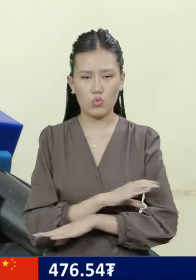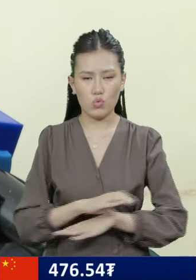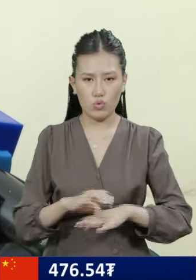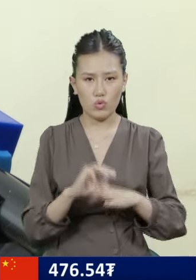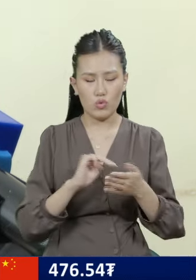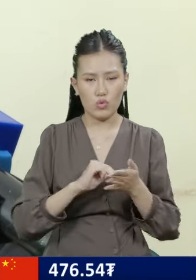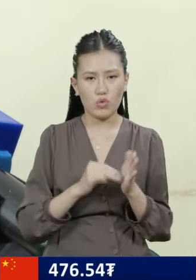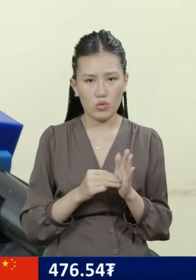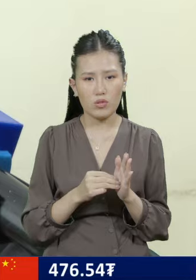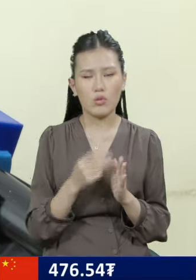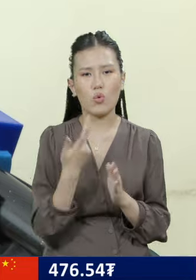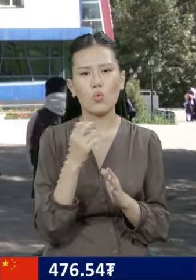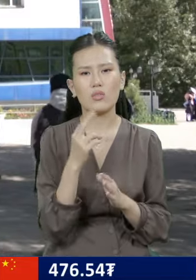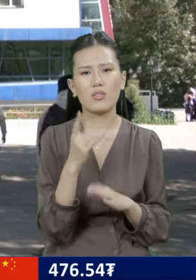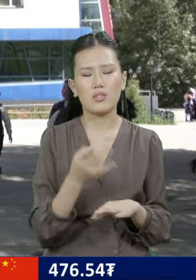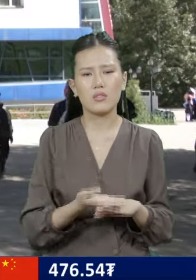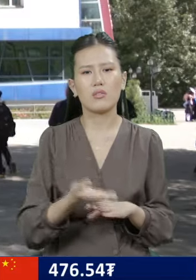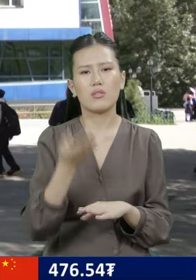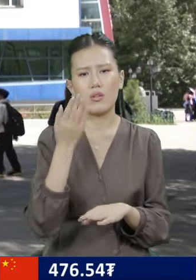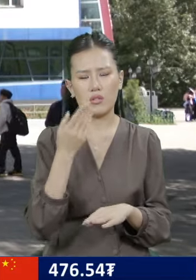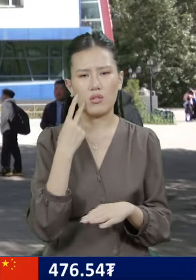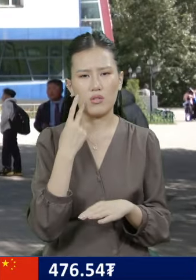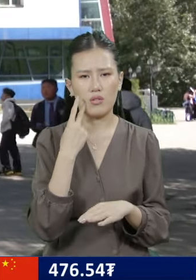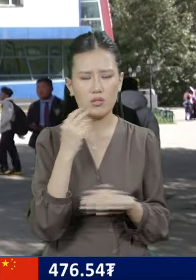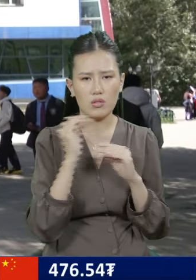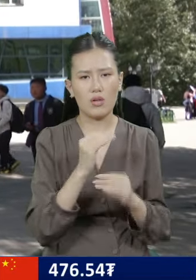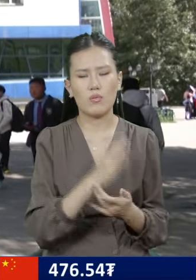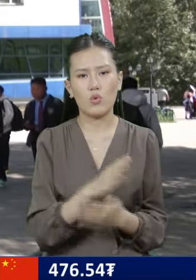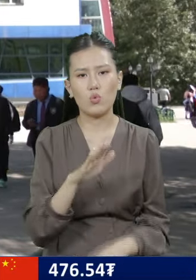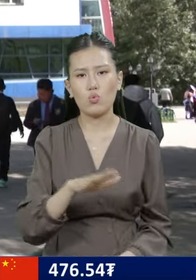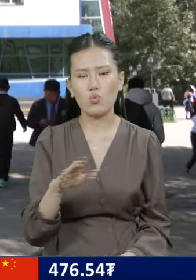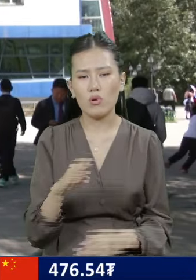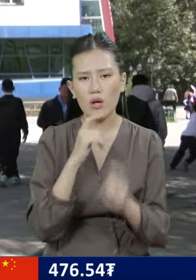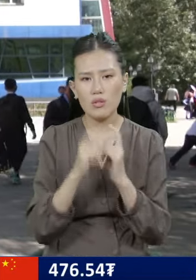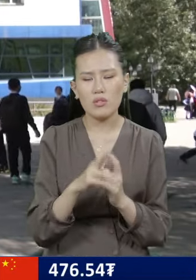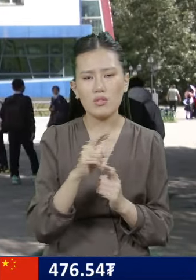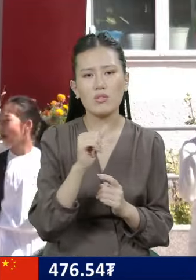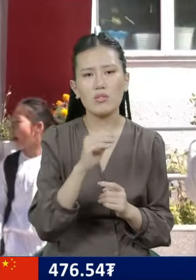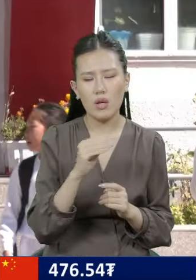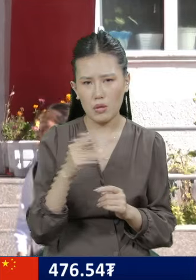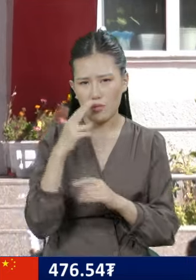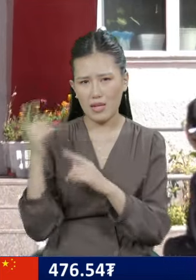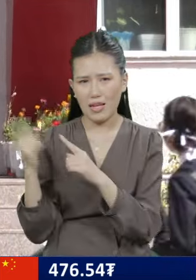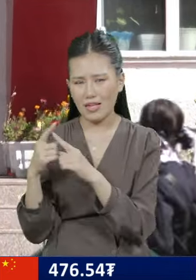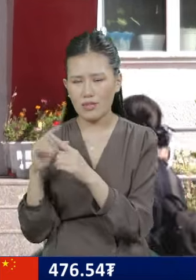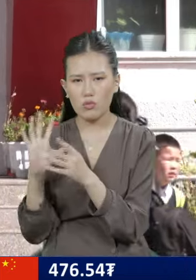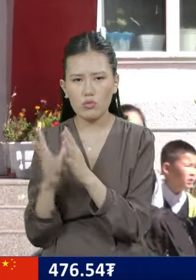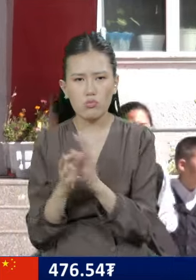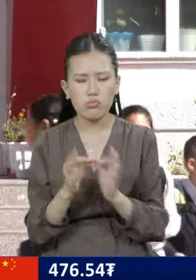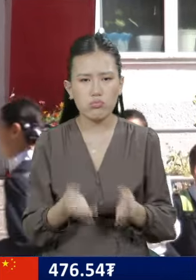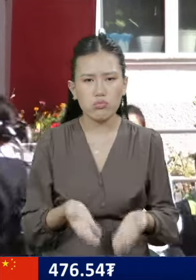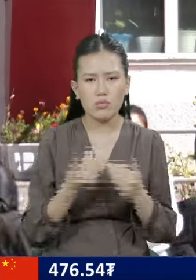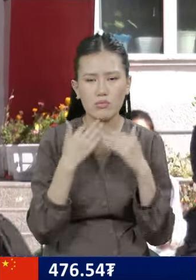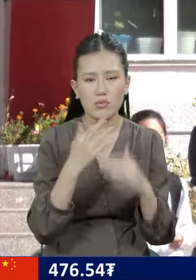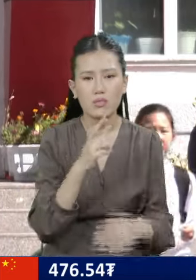үр дээр бол 30 кредит байдаг. Хүүхэдтэй хэрхэн харьцах, тэдэнд онлын мэдлэгийг хэрхэн энгийнээр ойлгуулах гээд энэ бүх ур чадвар